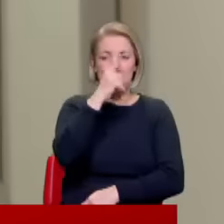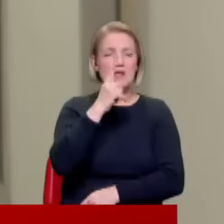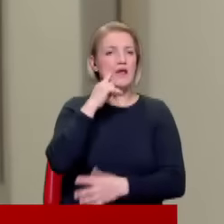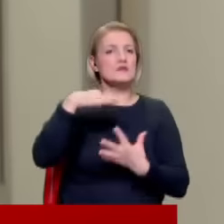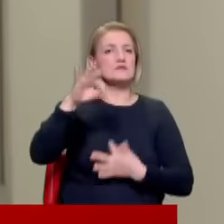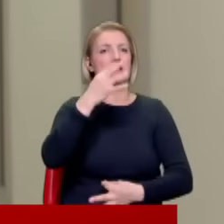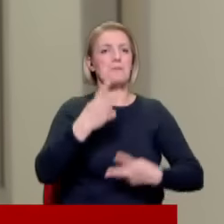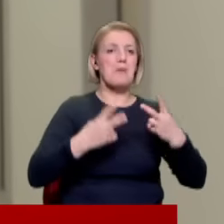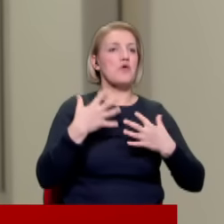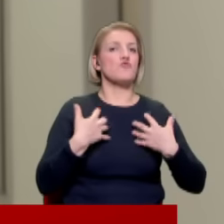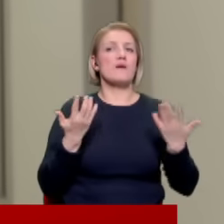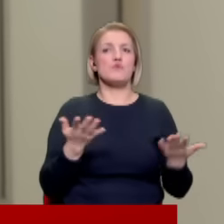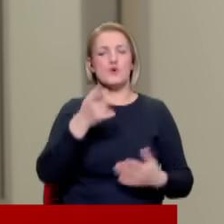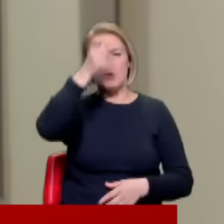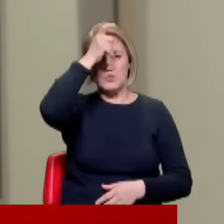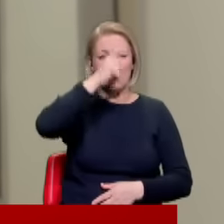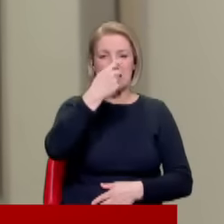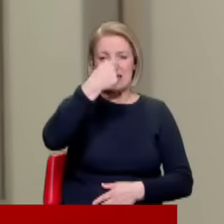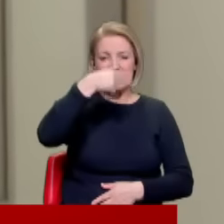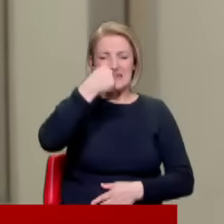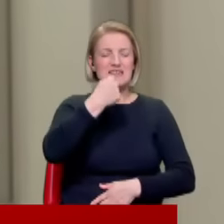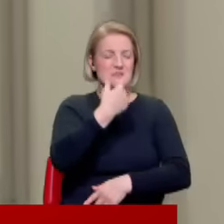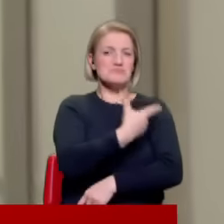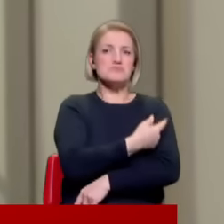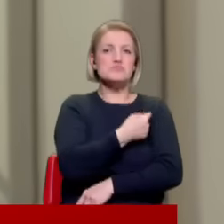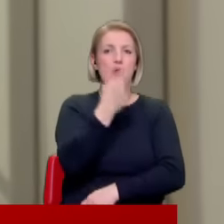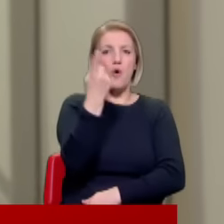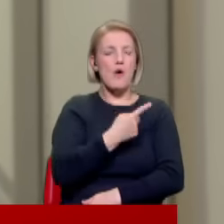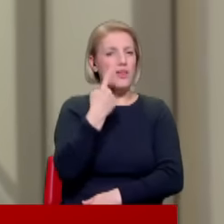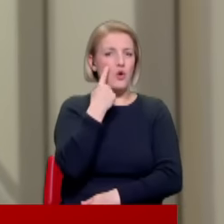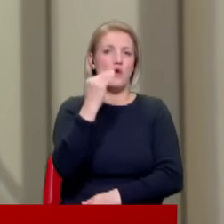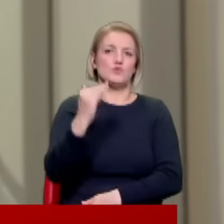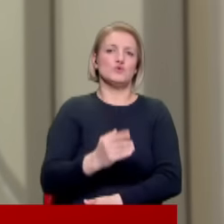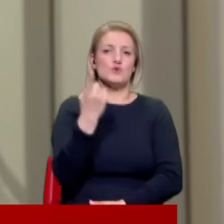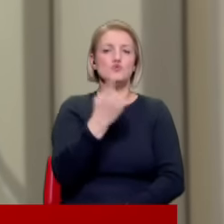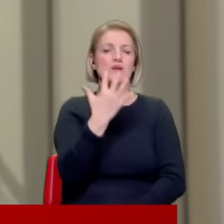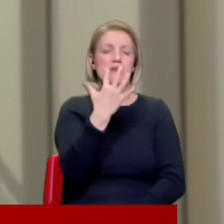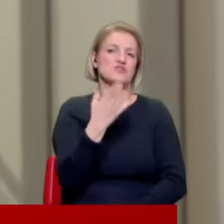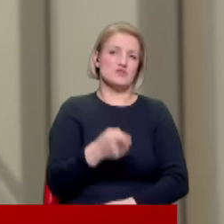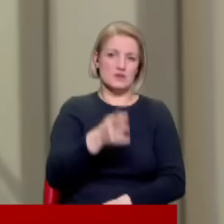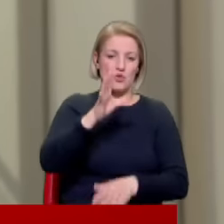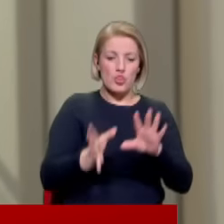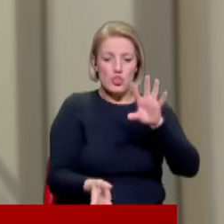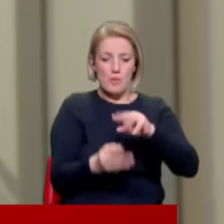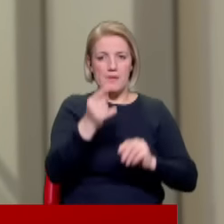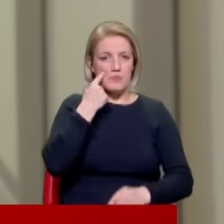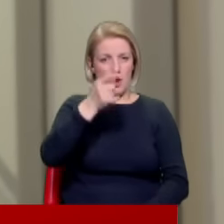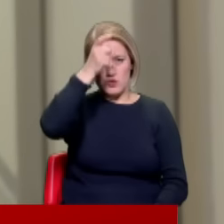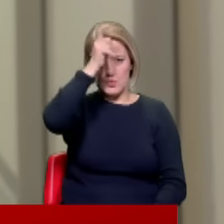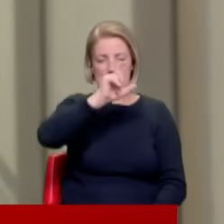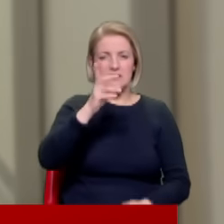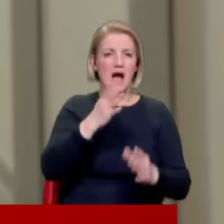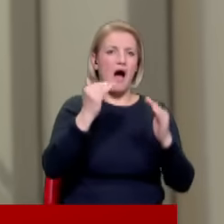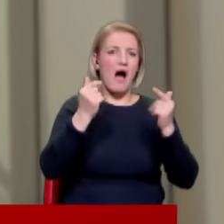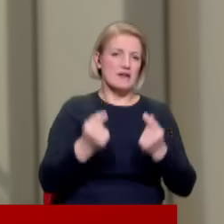olabilir. Türkiye'de zaten grip aşılaması oranı oldukça düşüktür. %5'i geçmeyen bir oranımız var toplamında Türkiye'de. Hatta daha